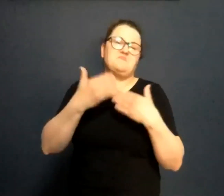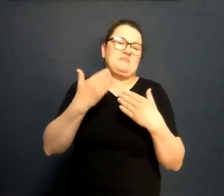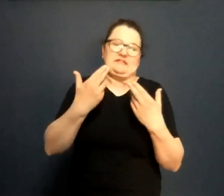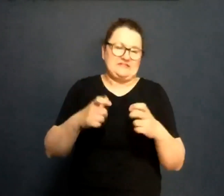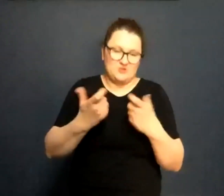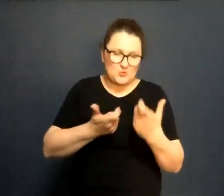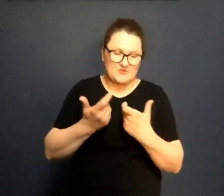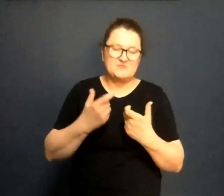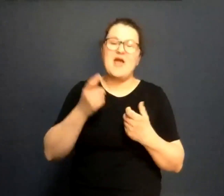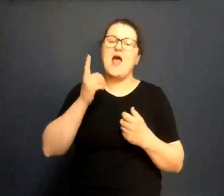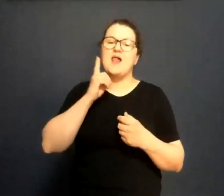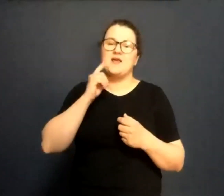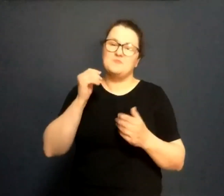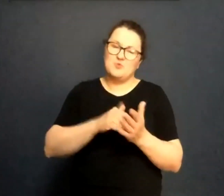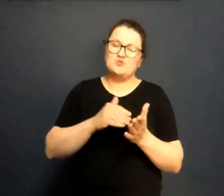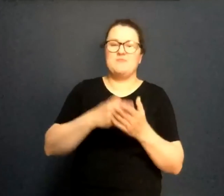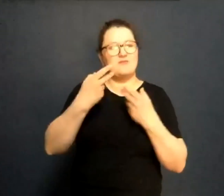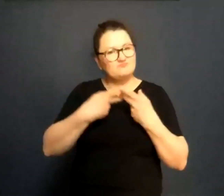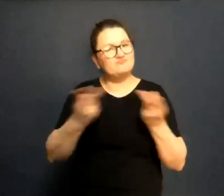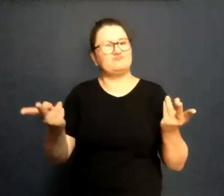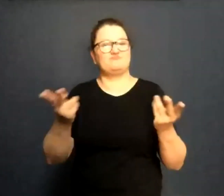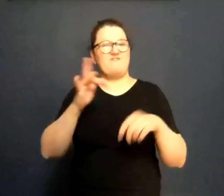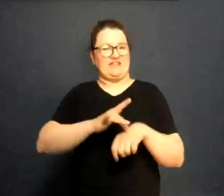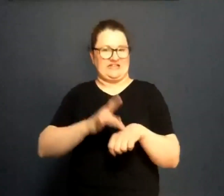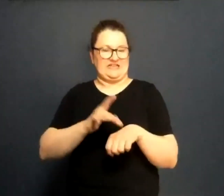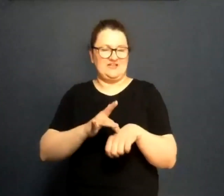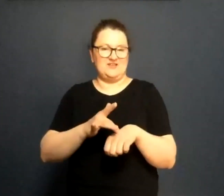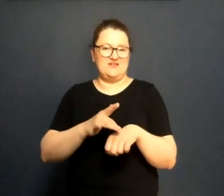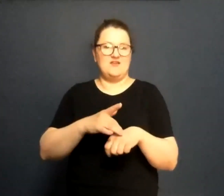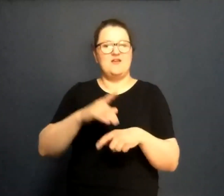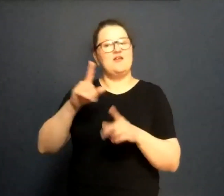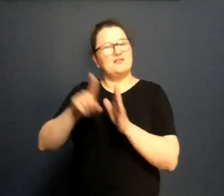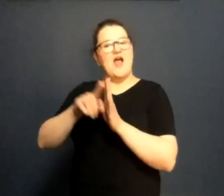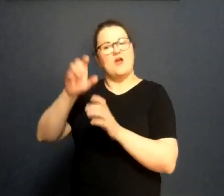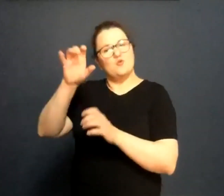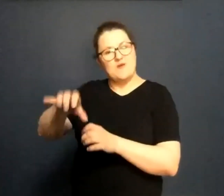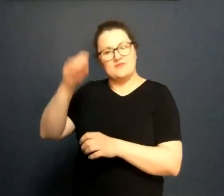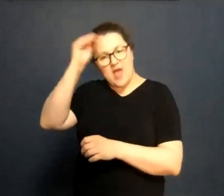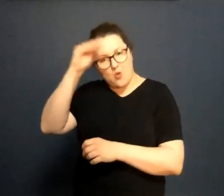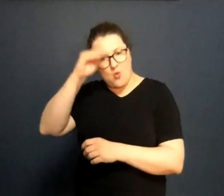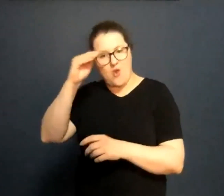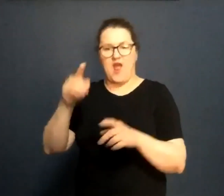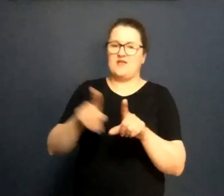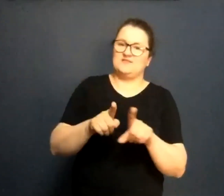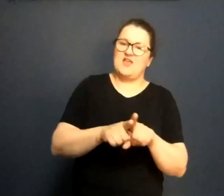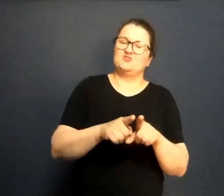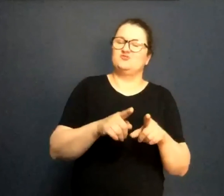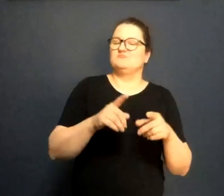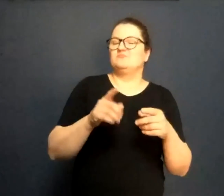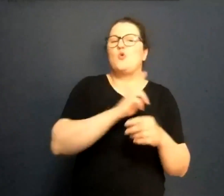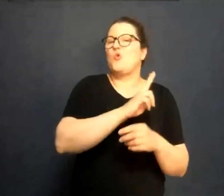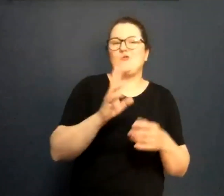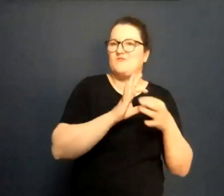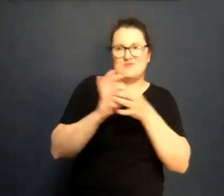upubliczniać wyniki. Trzeba mówić ludziom, także w sferze nauki, ale także ludziom niezwiązanym z nauką, że to jest ciekawa grupa do